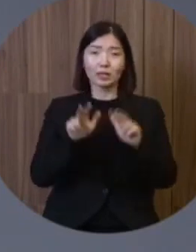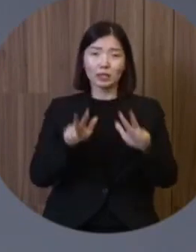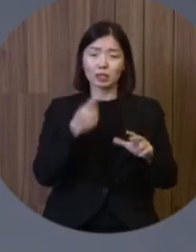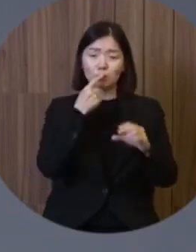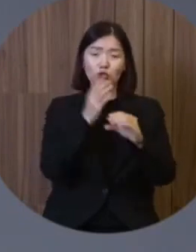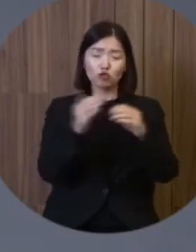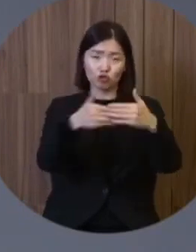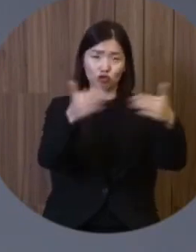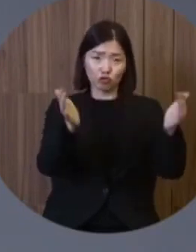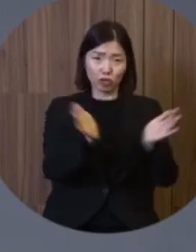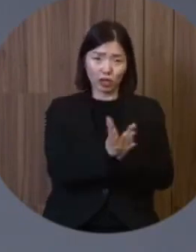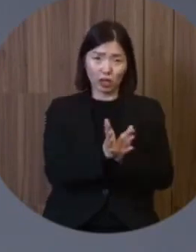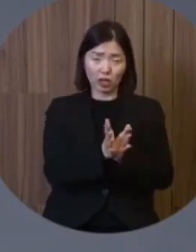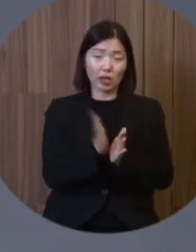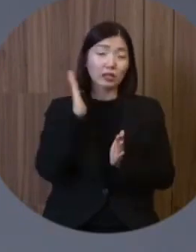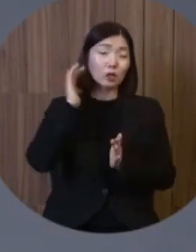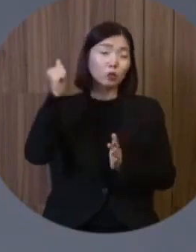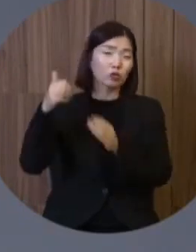민주당의 새로운 대선 승리